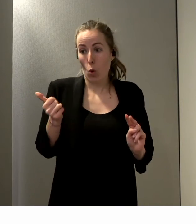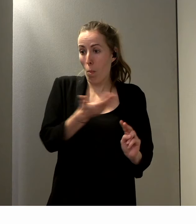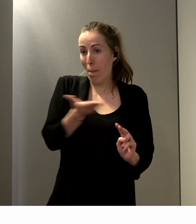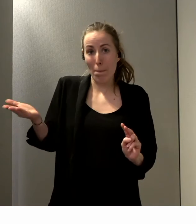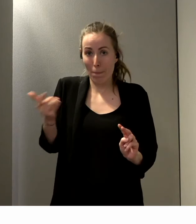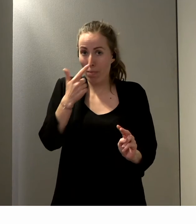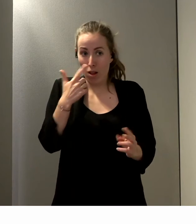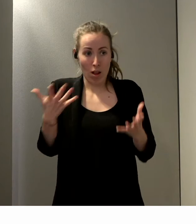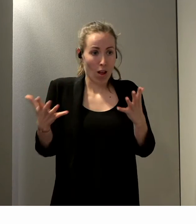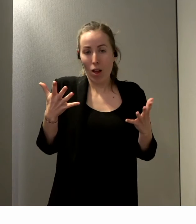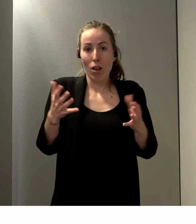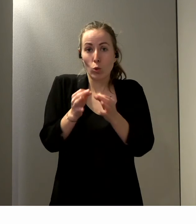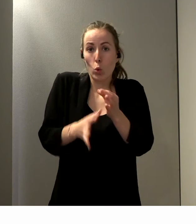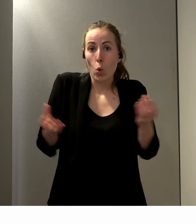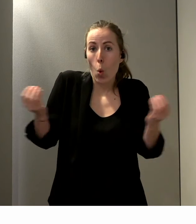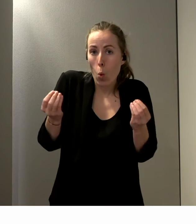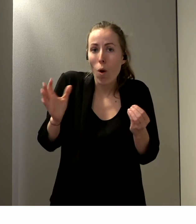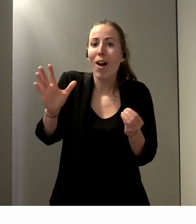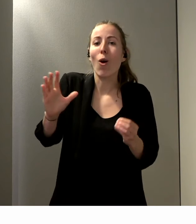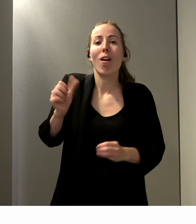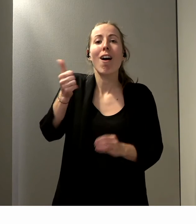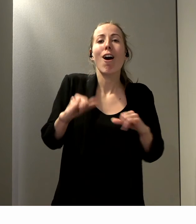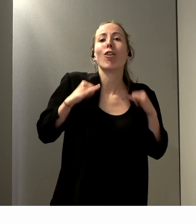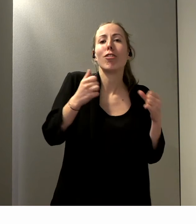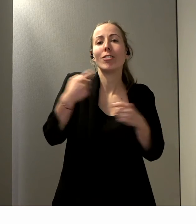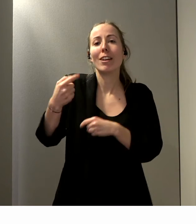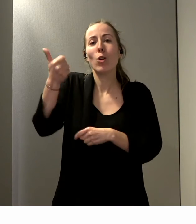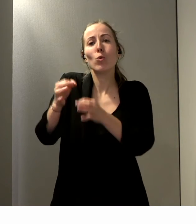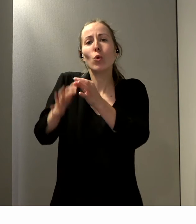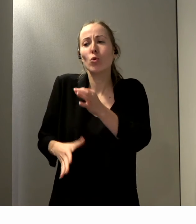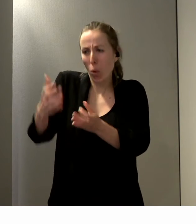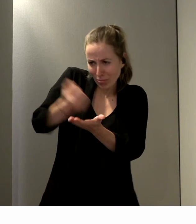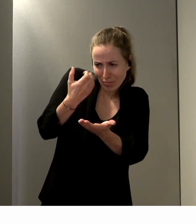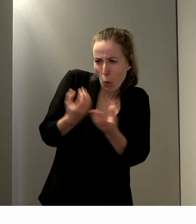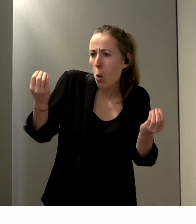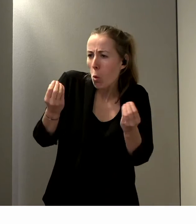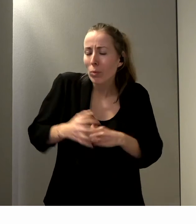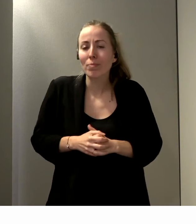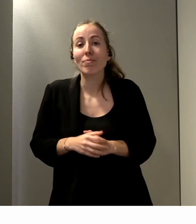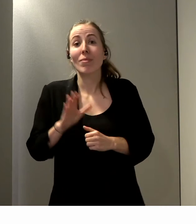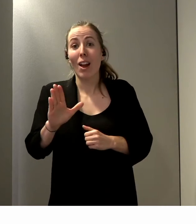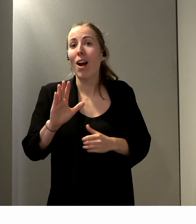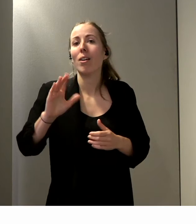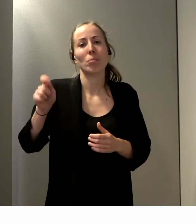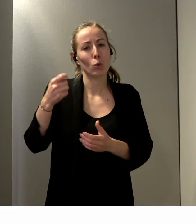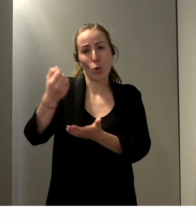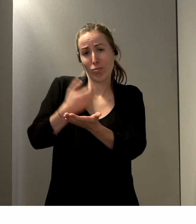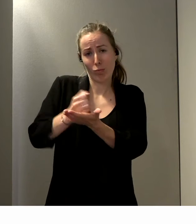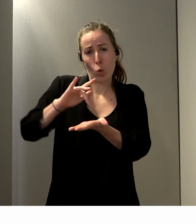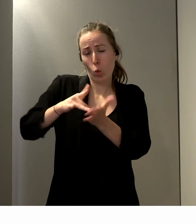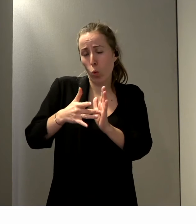de savoir où trouver leur solution. Alors, c'est un jeune, une solution, où est-ce qu'on a les infos ? Alors, toutes les informations, on les met